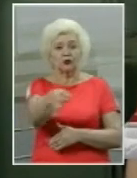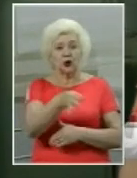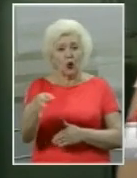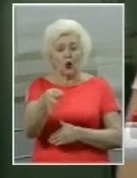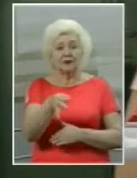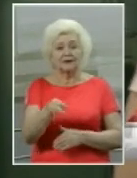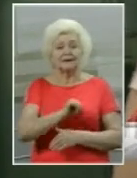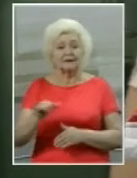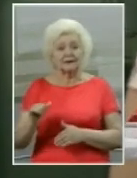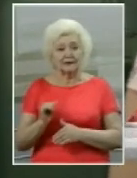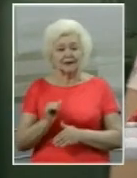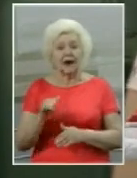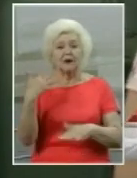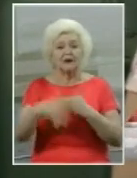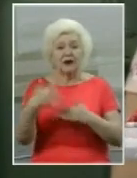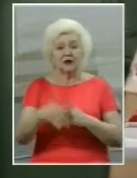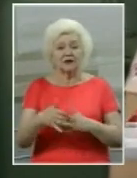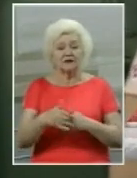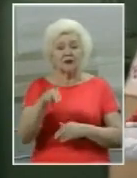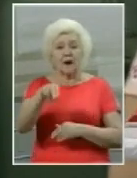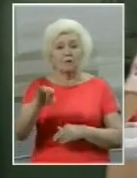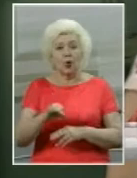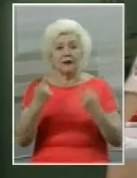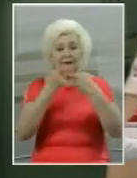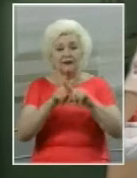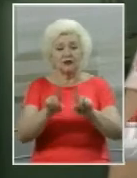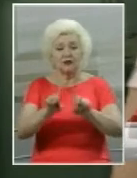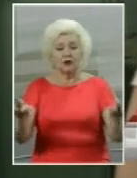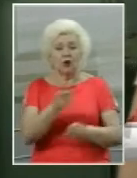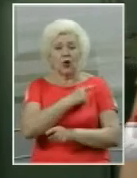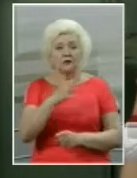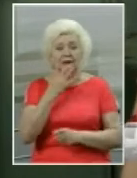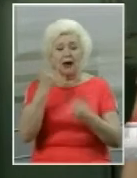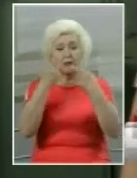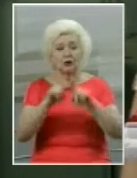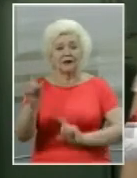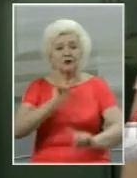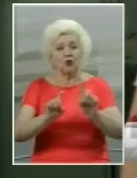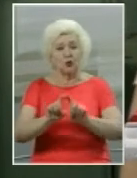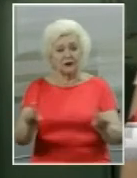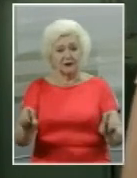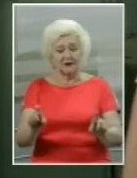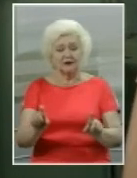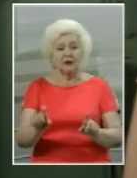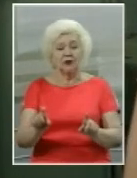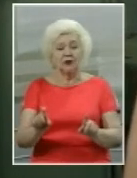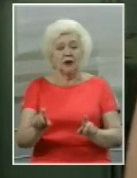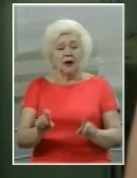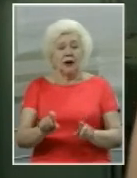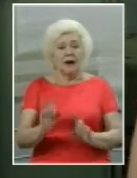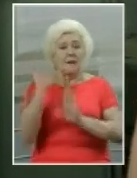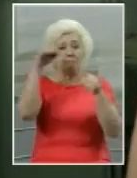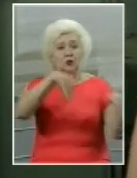Саме Херсонського політехнічного коледжу Одеського національного політехнічного університету,